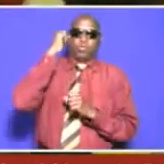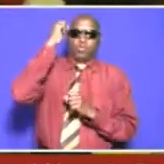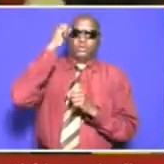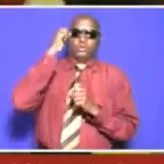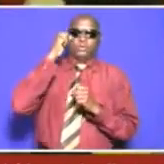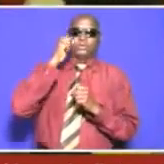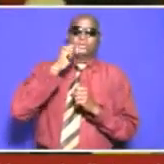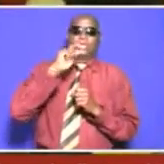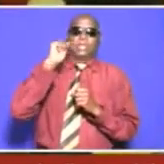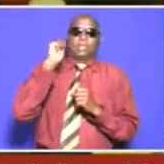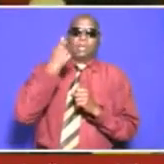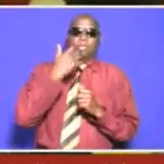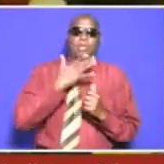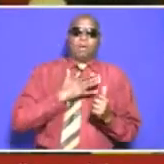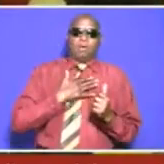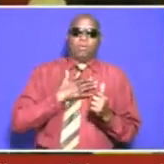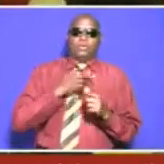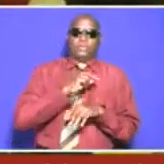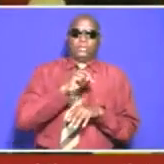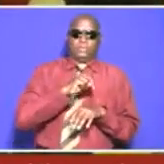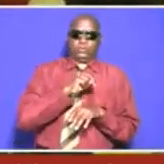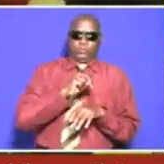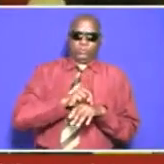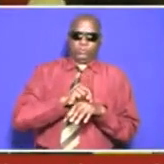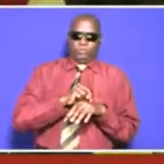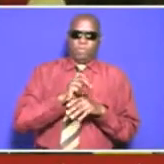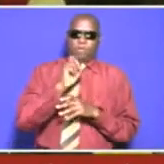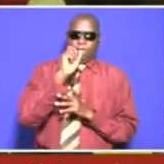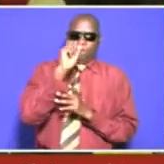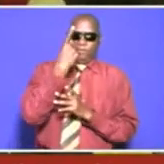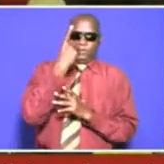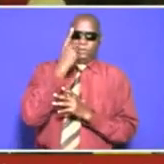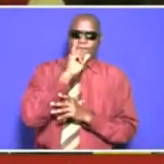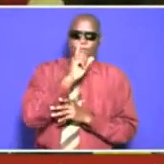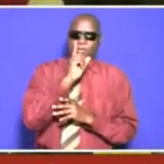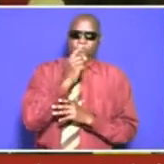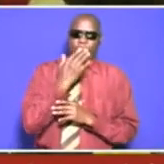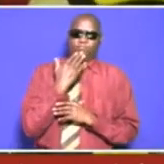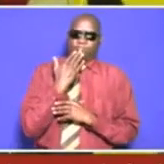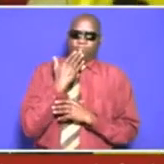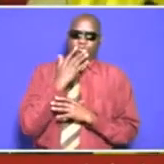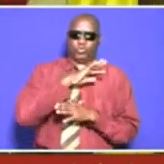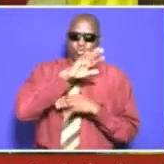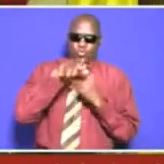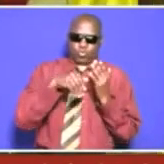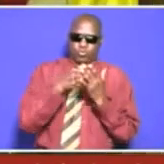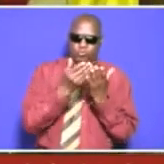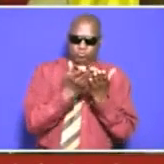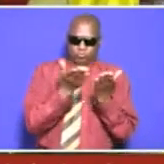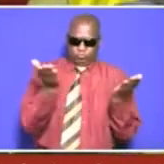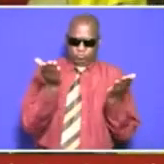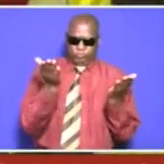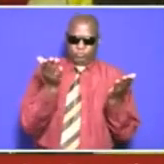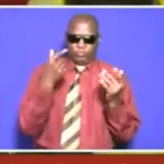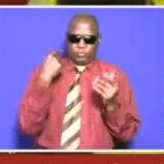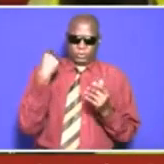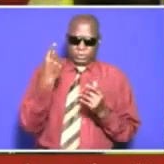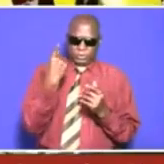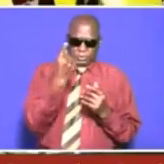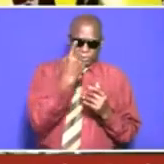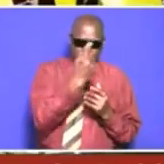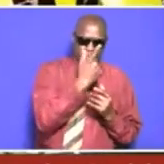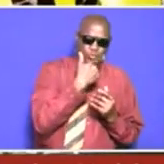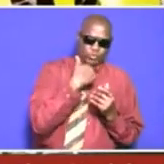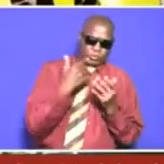Kenya. Kwanza kabisa, wacha mimi niwashukuru ninyi nyote. Kila mmoja wetu aliye